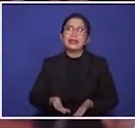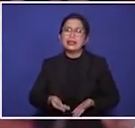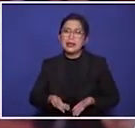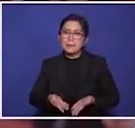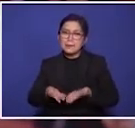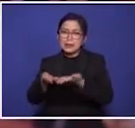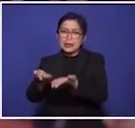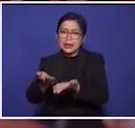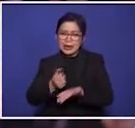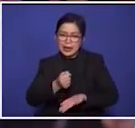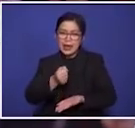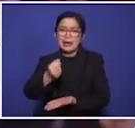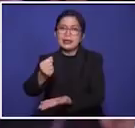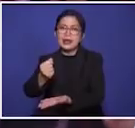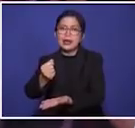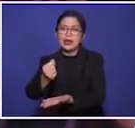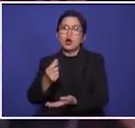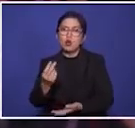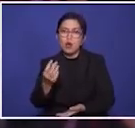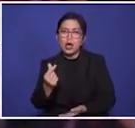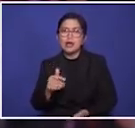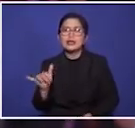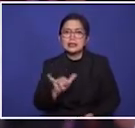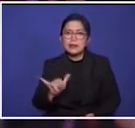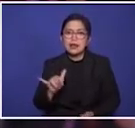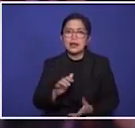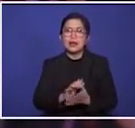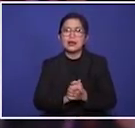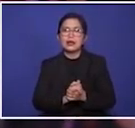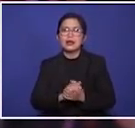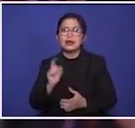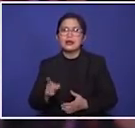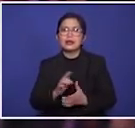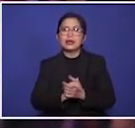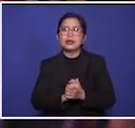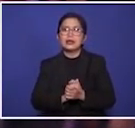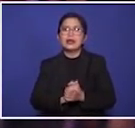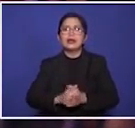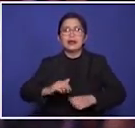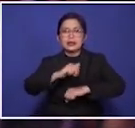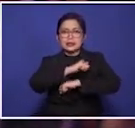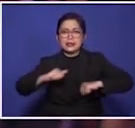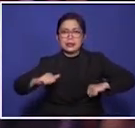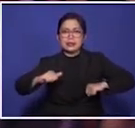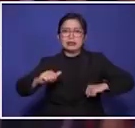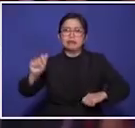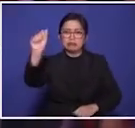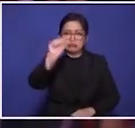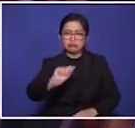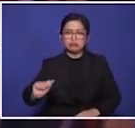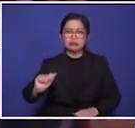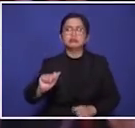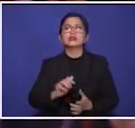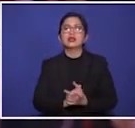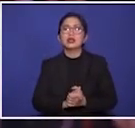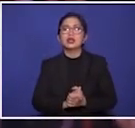atlet yang berlaga di Asean Game contoh